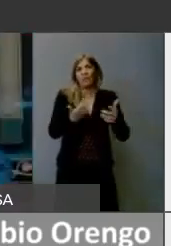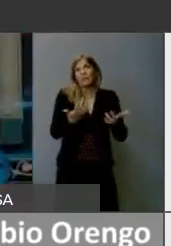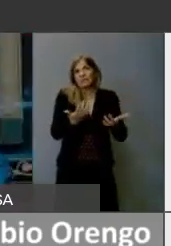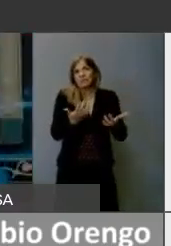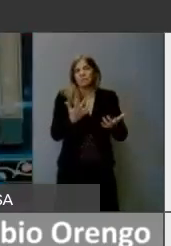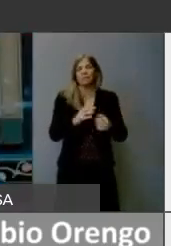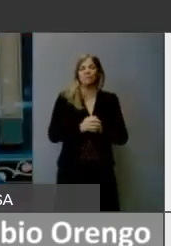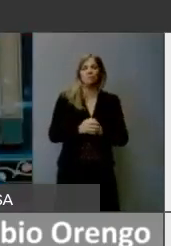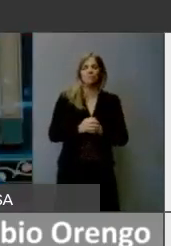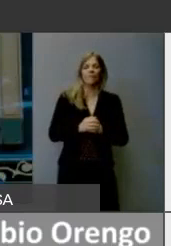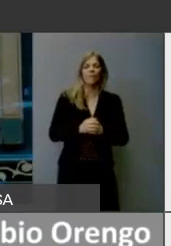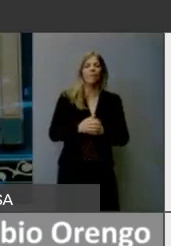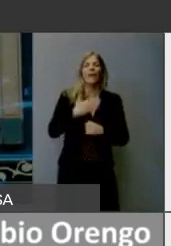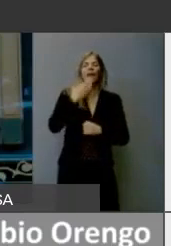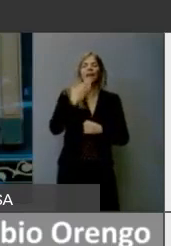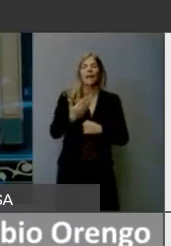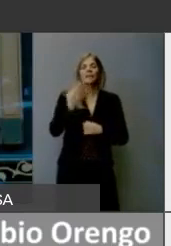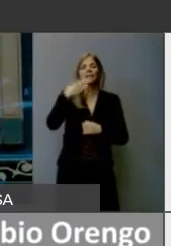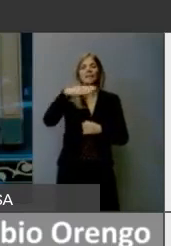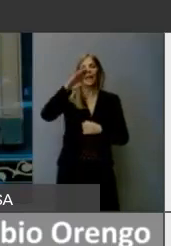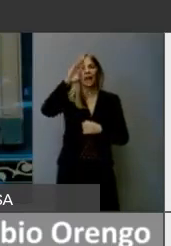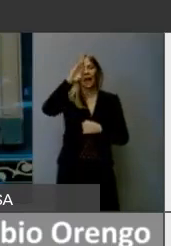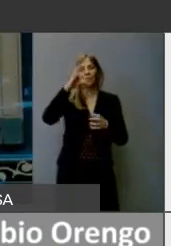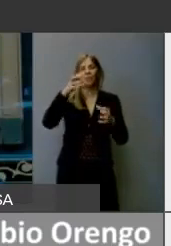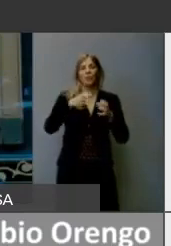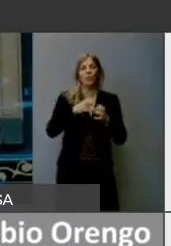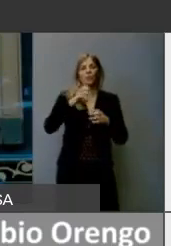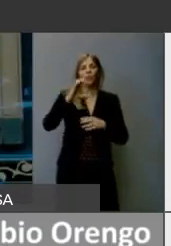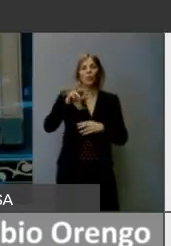Grazie capogruppo Crivello.